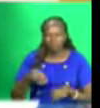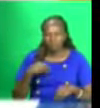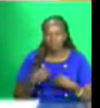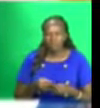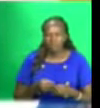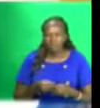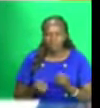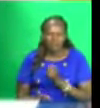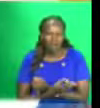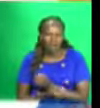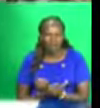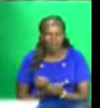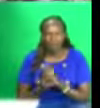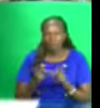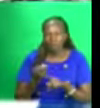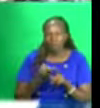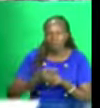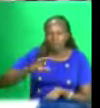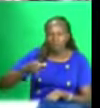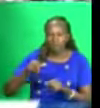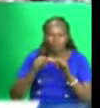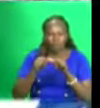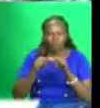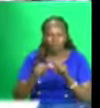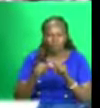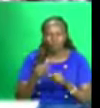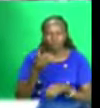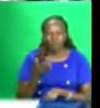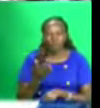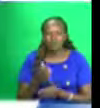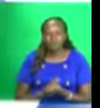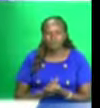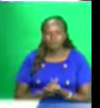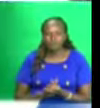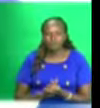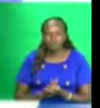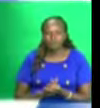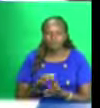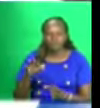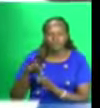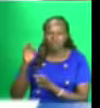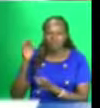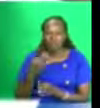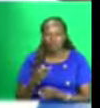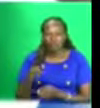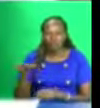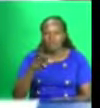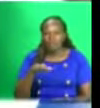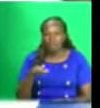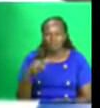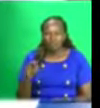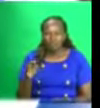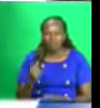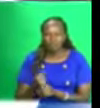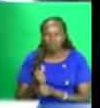amewahimiza maafisa wa kaunti hiyo kuendeleza kutekeleza mapendekezo yaliyotolewa. The findings were on the area of procurement.